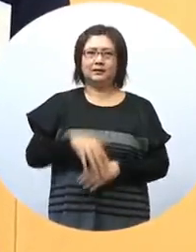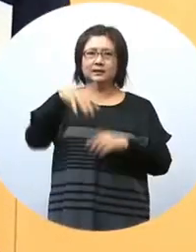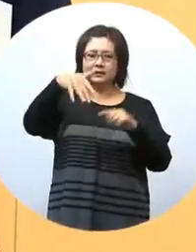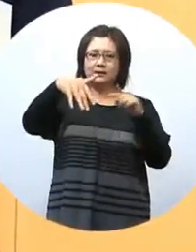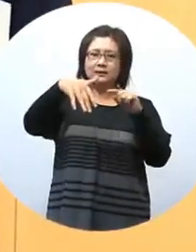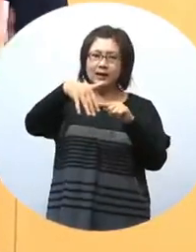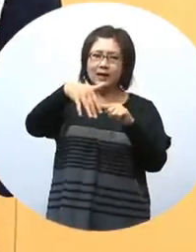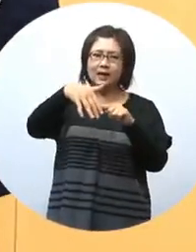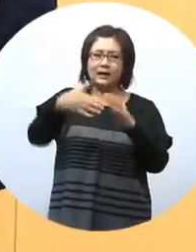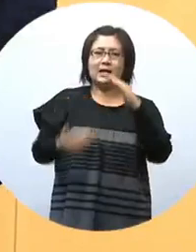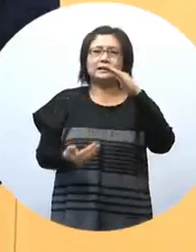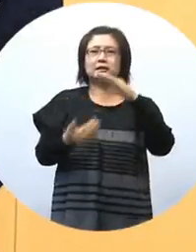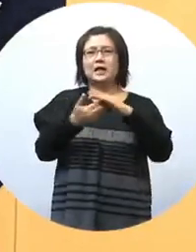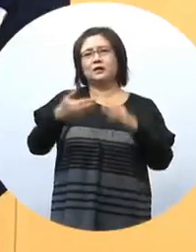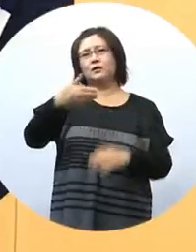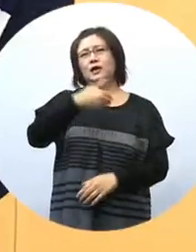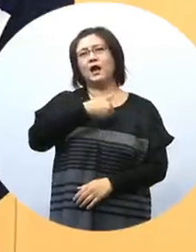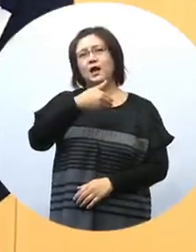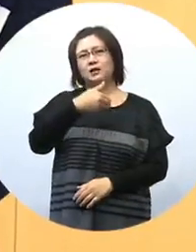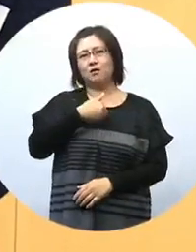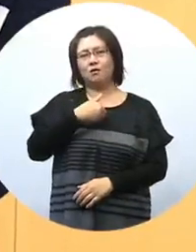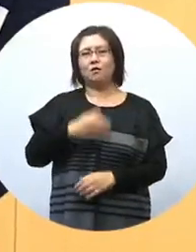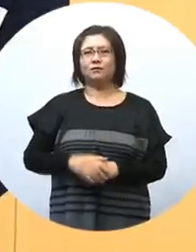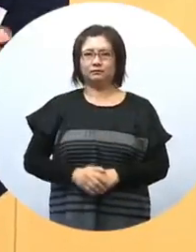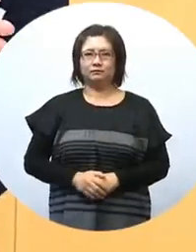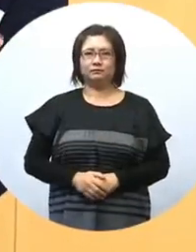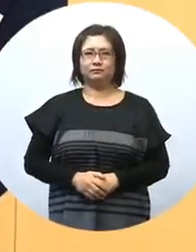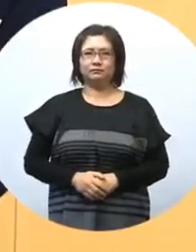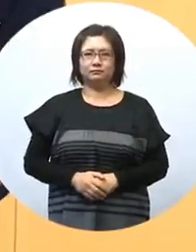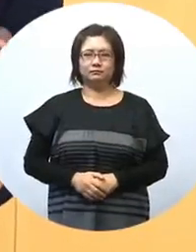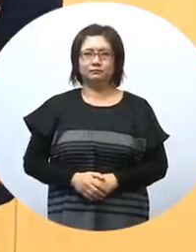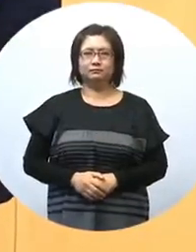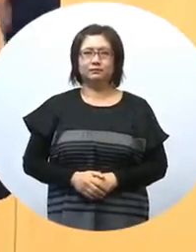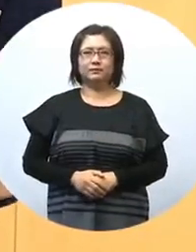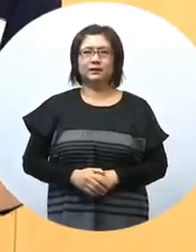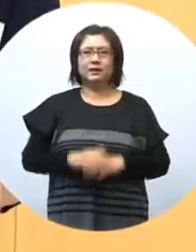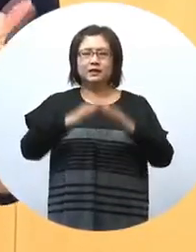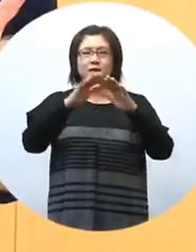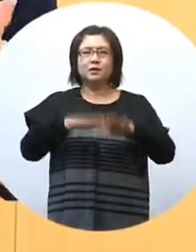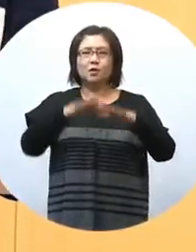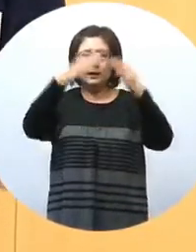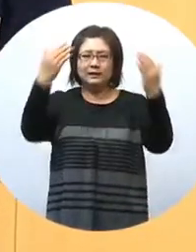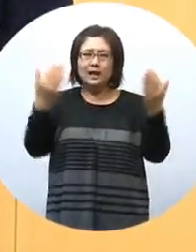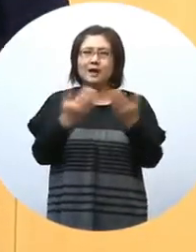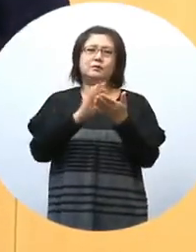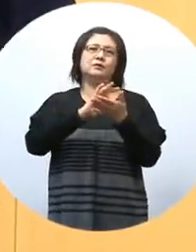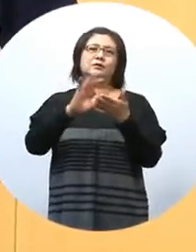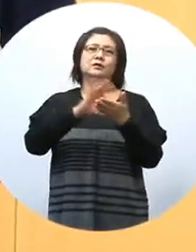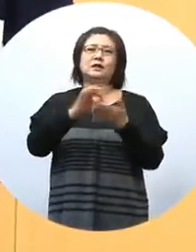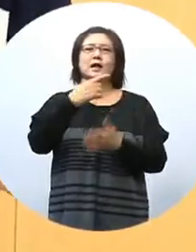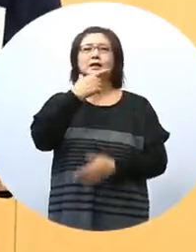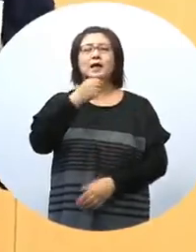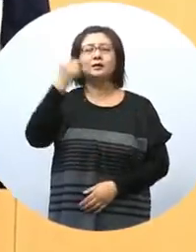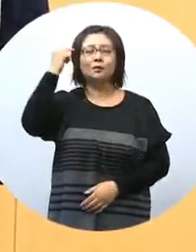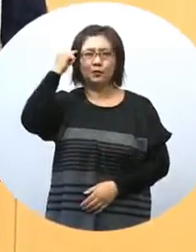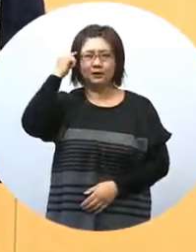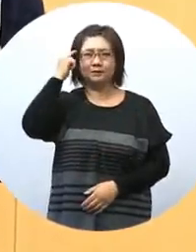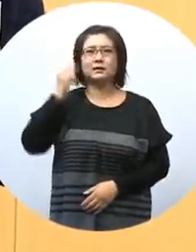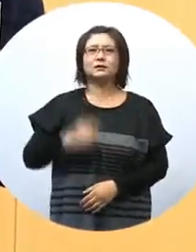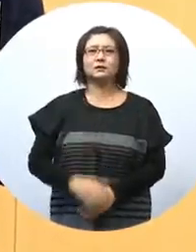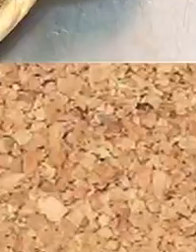があります。 ここはつい切り落として捨ててしまいがちなんですが、余すところなく使っていきたいですよね。 はい。